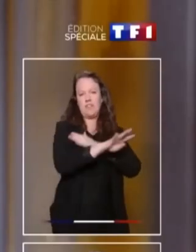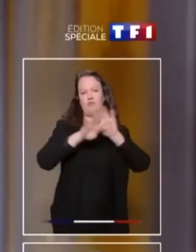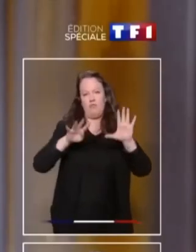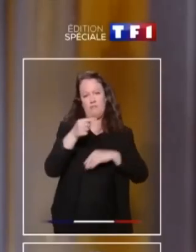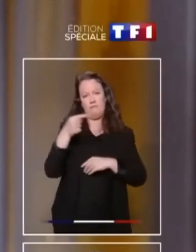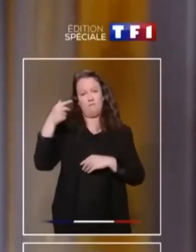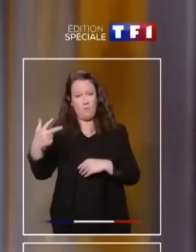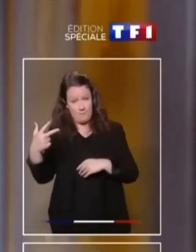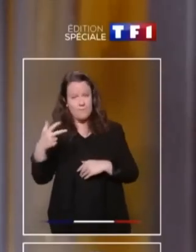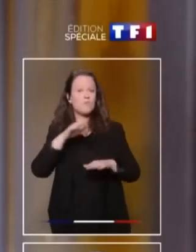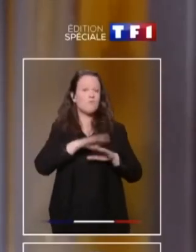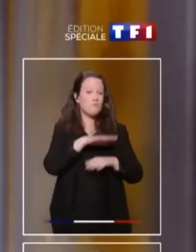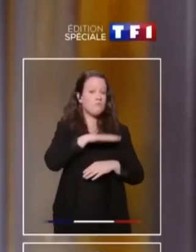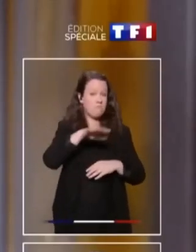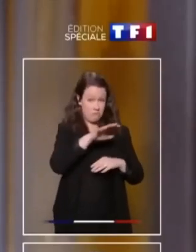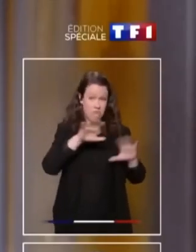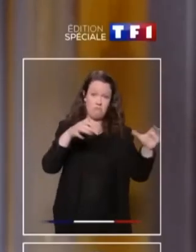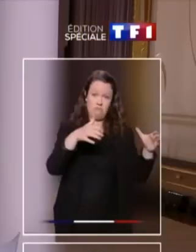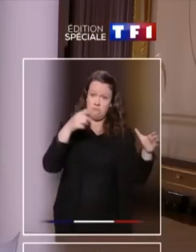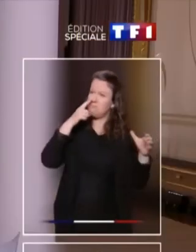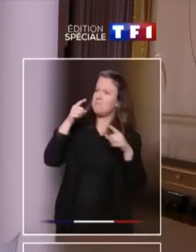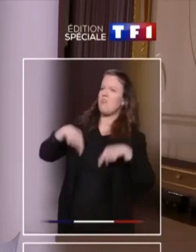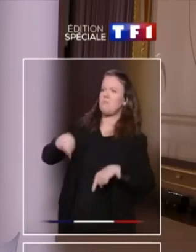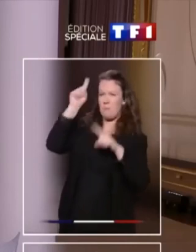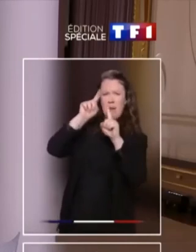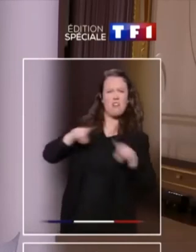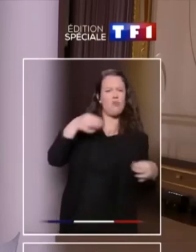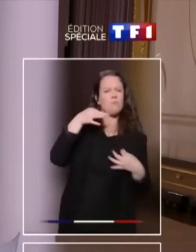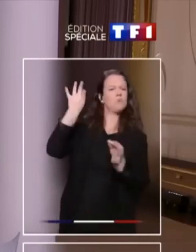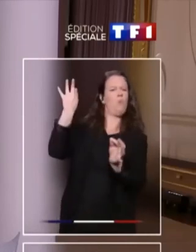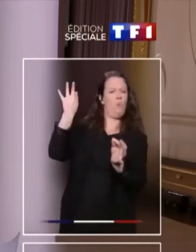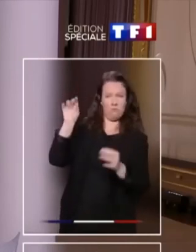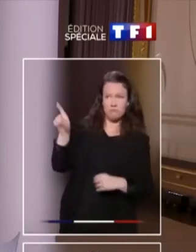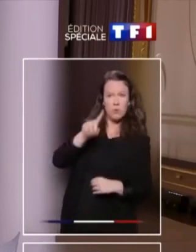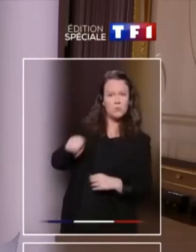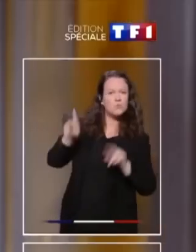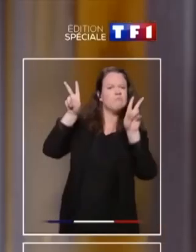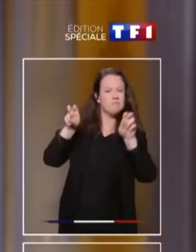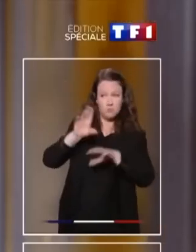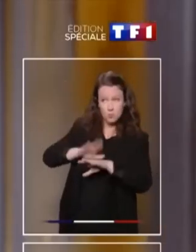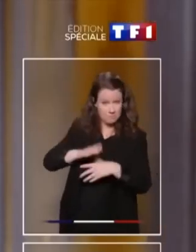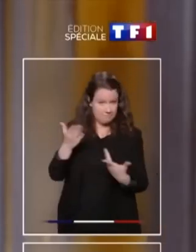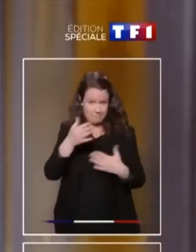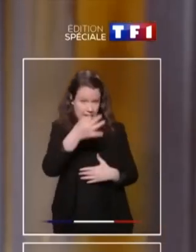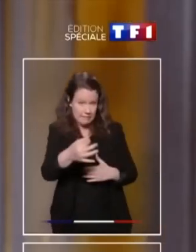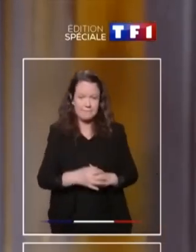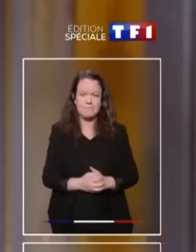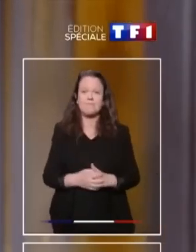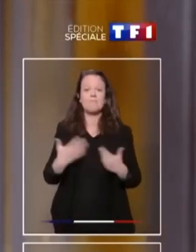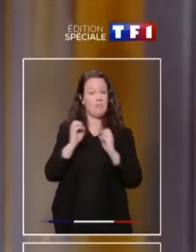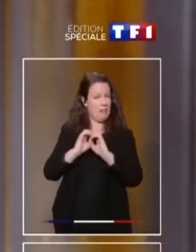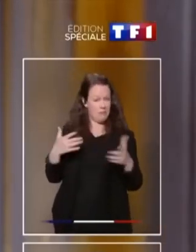Президент Франции Эммануэль Макрон попался. По мелочи, но попался. Во время